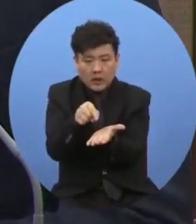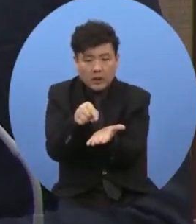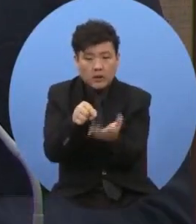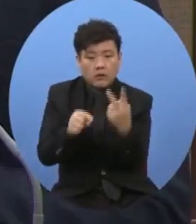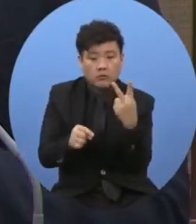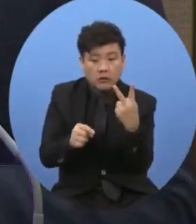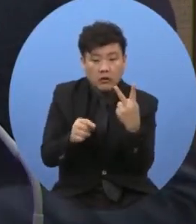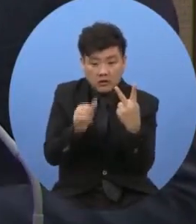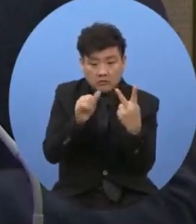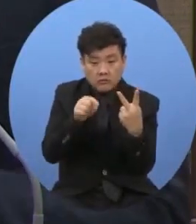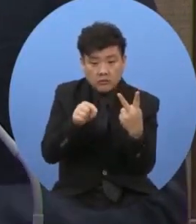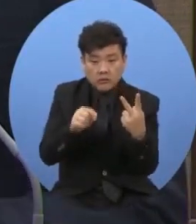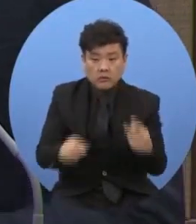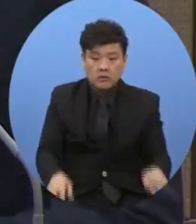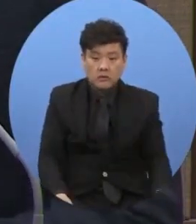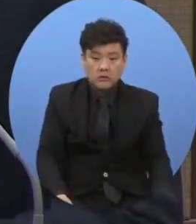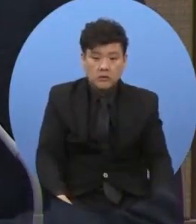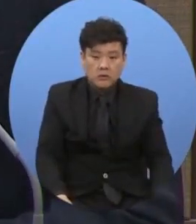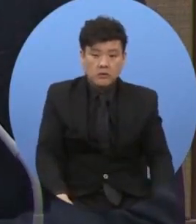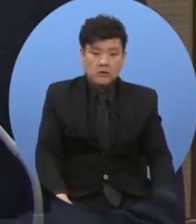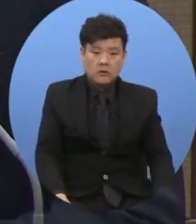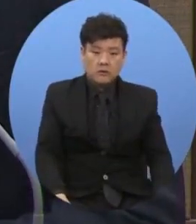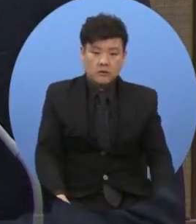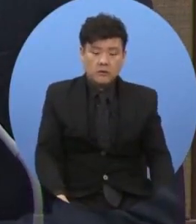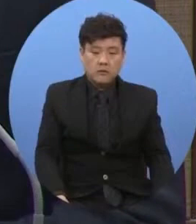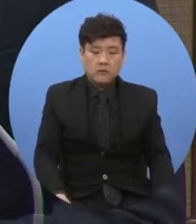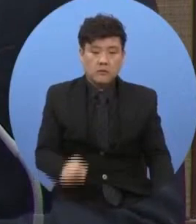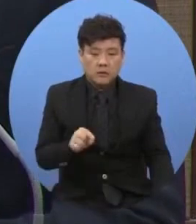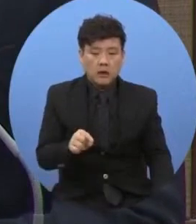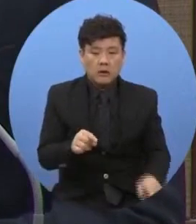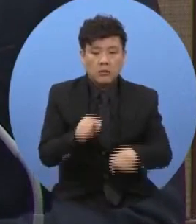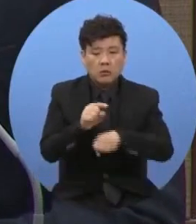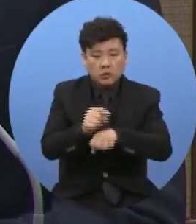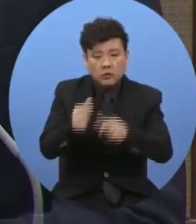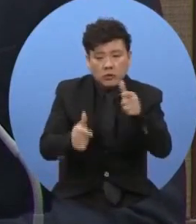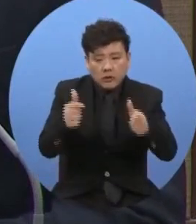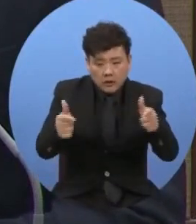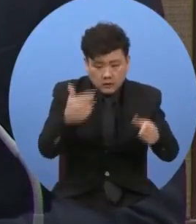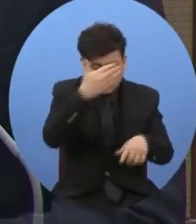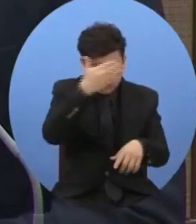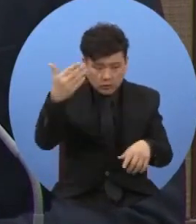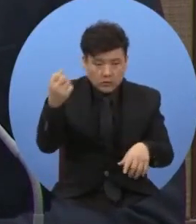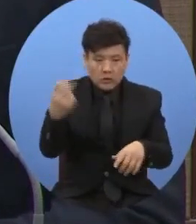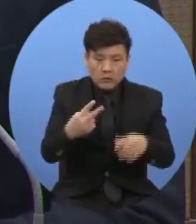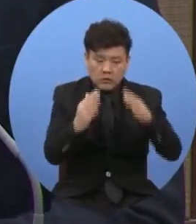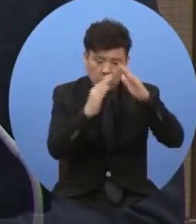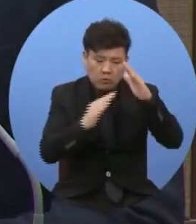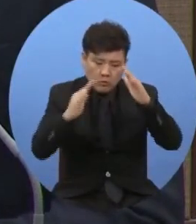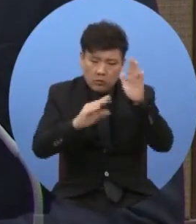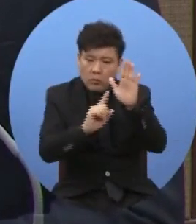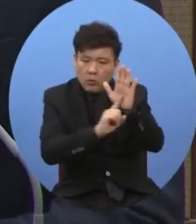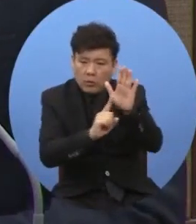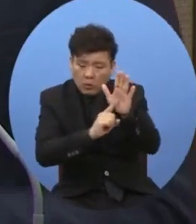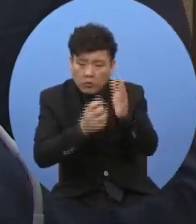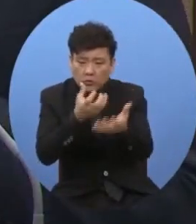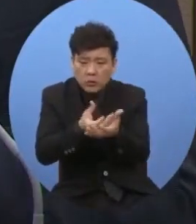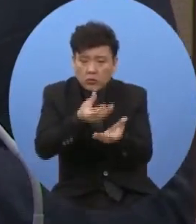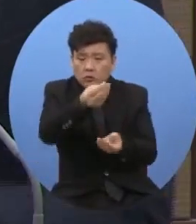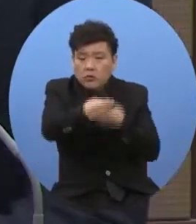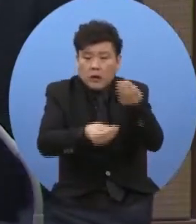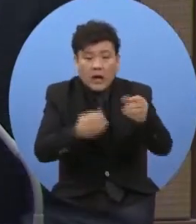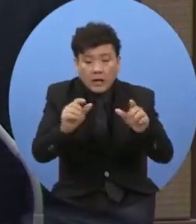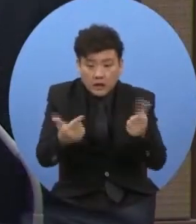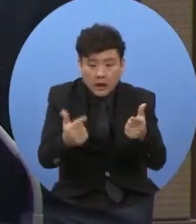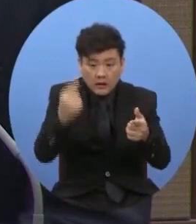플랫폼입니다. 네. 하나의 어떤 뭐 다양한 배경을 가진 청년들이 들어와 있고요. 그냥 어떤 뭐 공모전 방식으로 막 서류를 제출하고 이런 게 아니라 서로